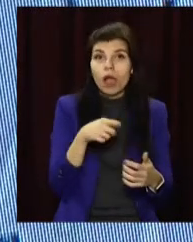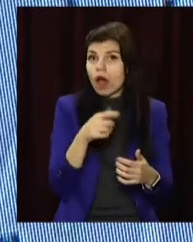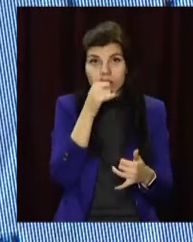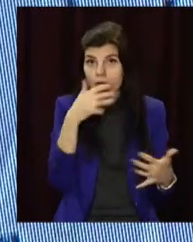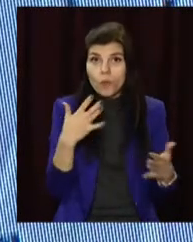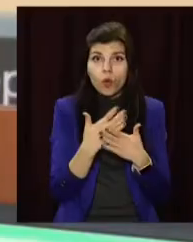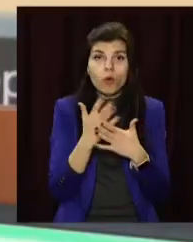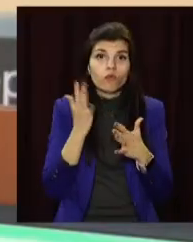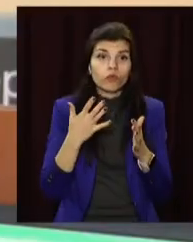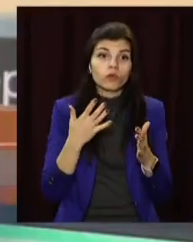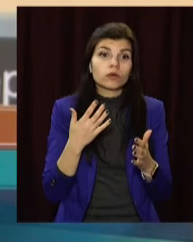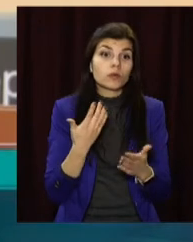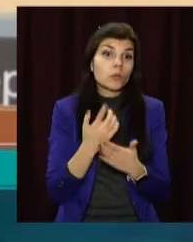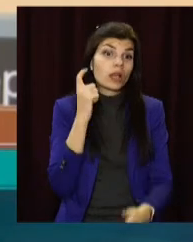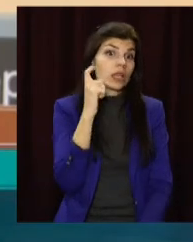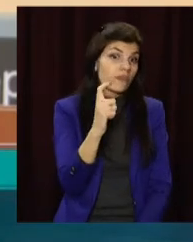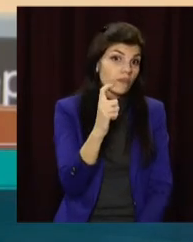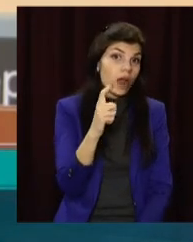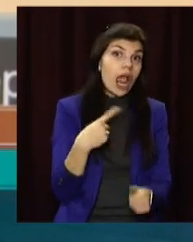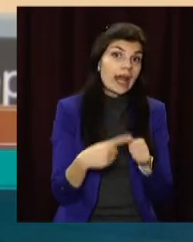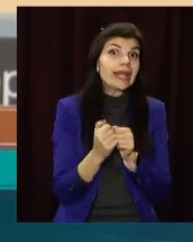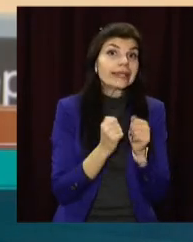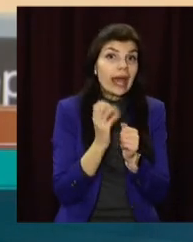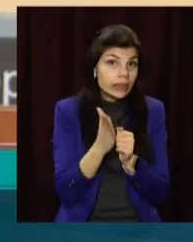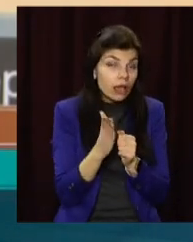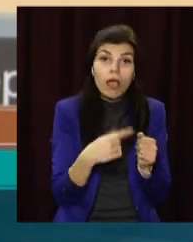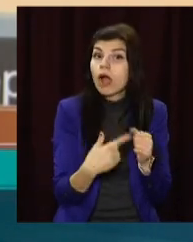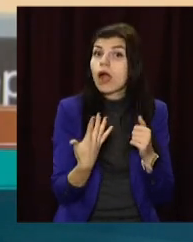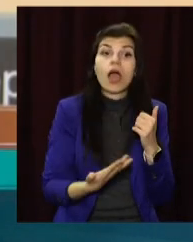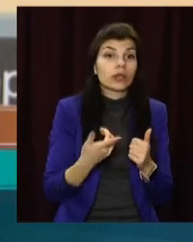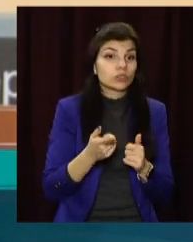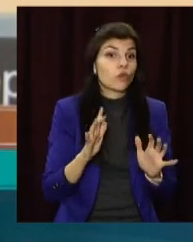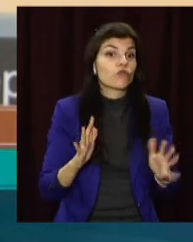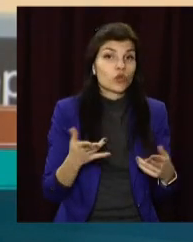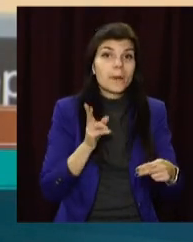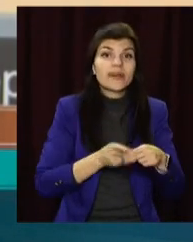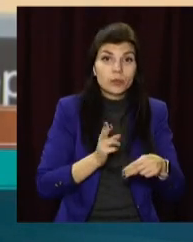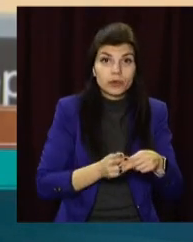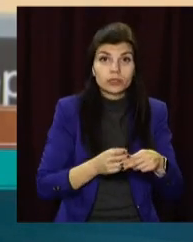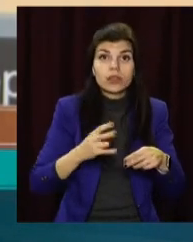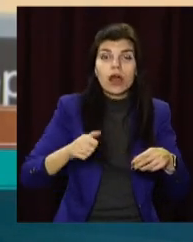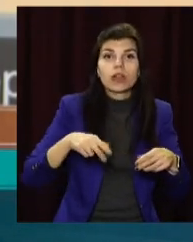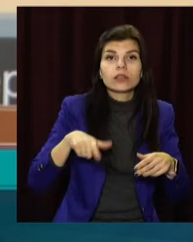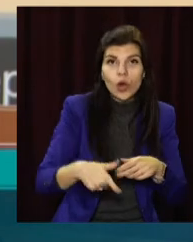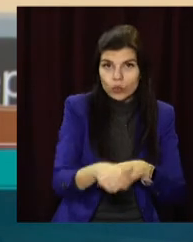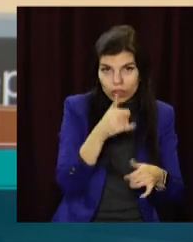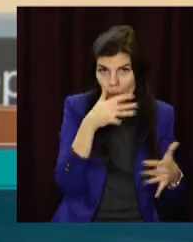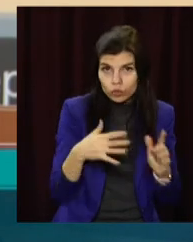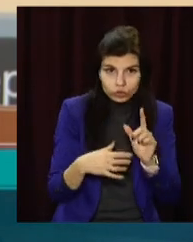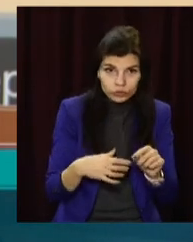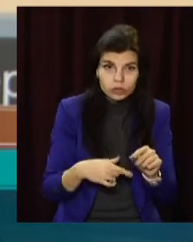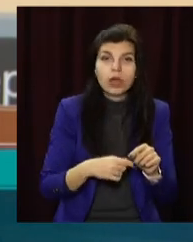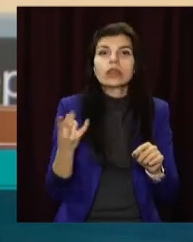об'їхати перешкоди. Трамвай или едет, или не едет. Если у него препятствие на маршруте, соответственно, надо